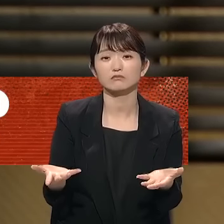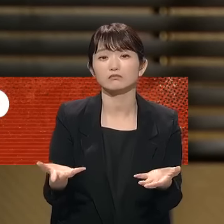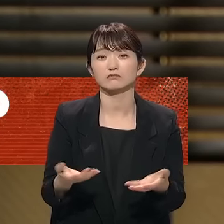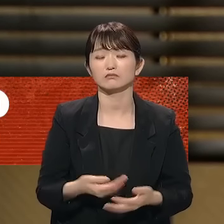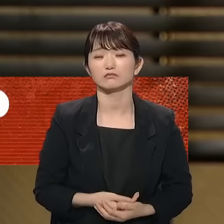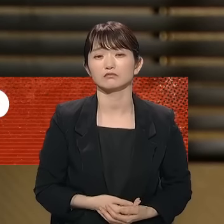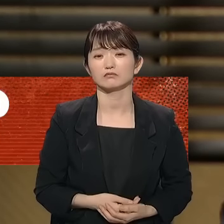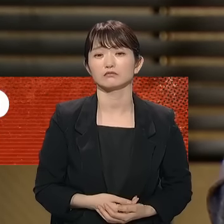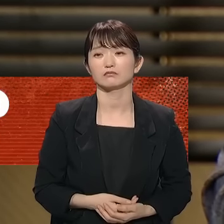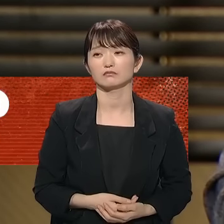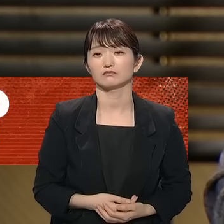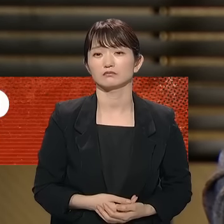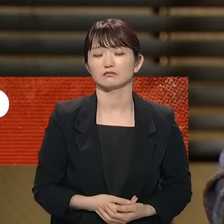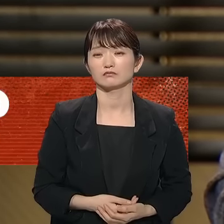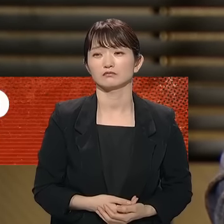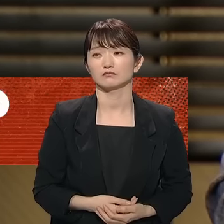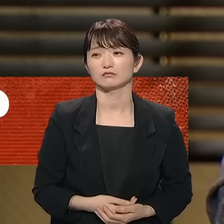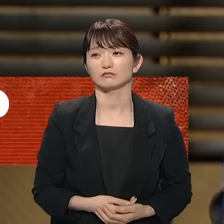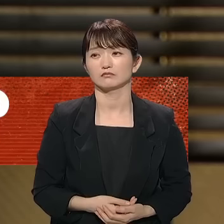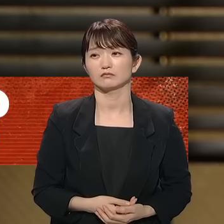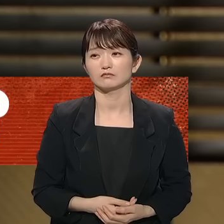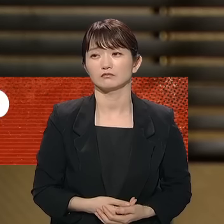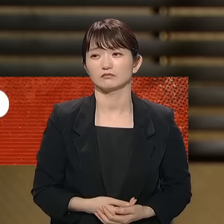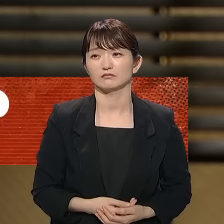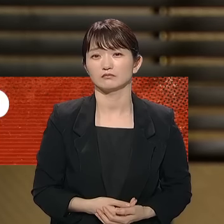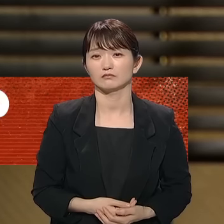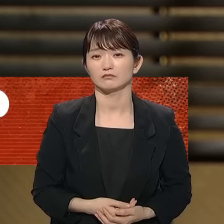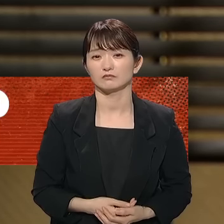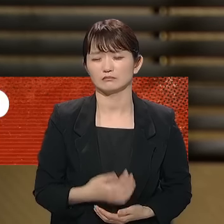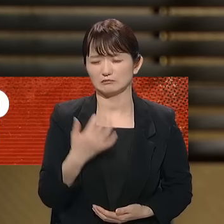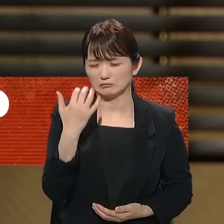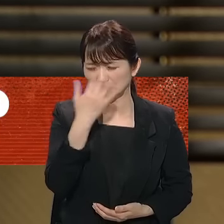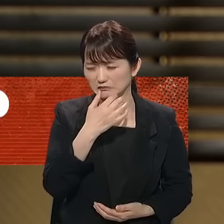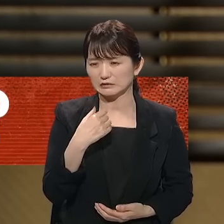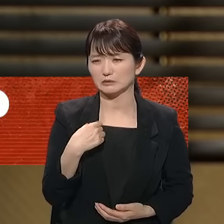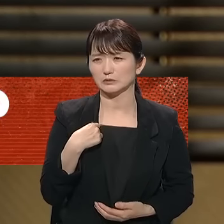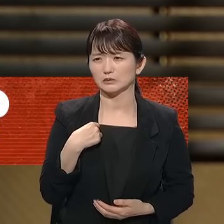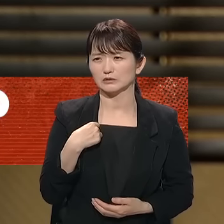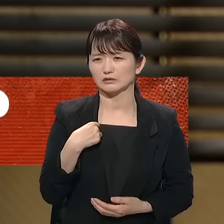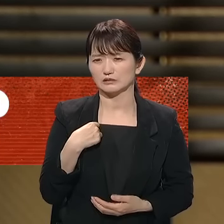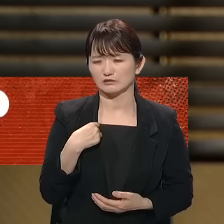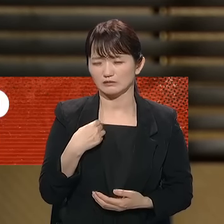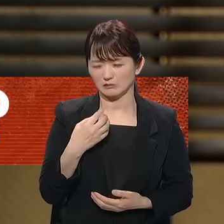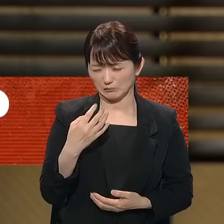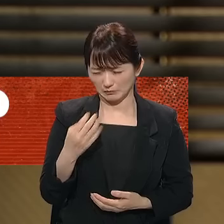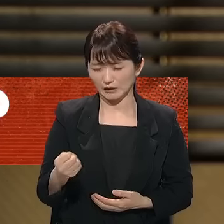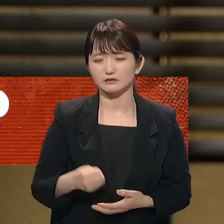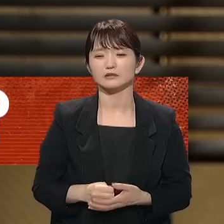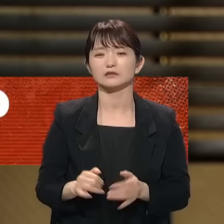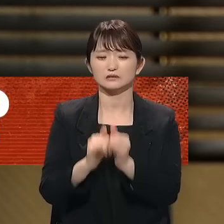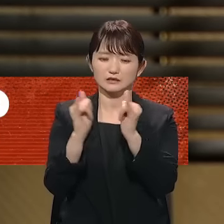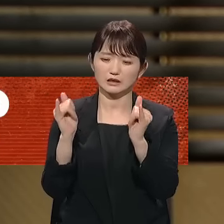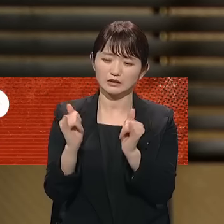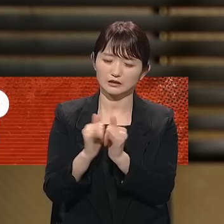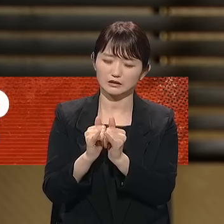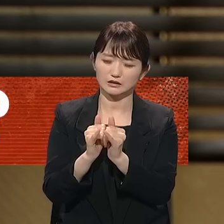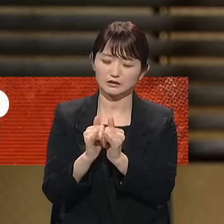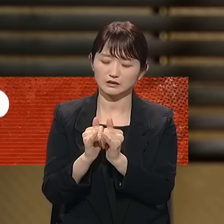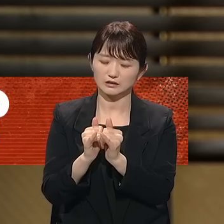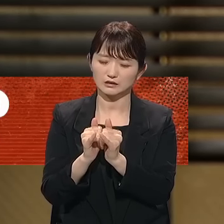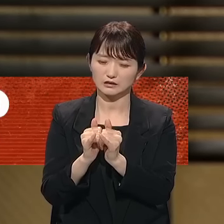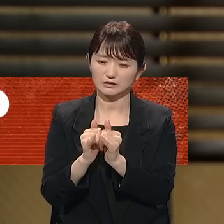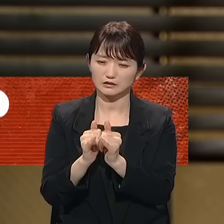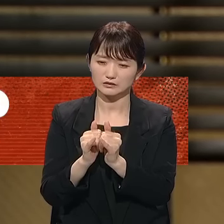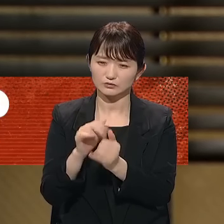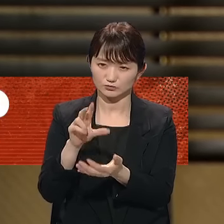때문에 그러니까 진짜 말씀하셨던 것처럼 저런 옷이 너무 많아져 사회적으로 문제가 된다면 그때면 이제 뭐 어떤 식으로 뭐